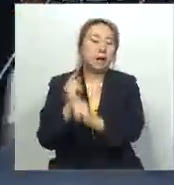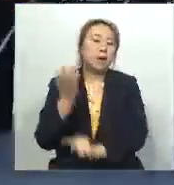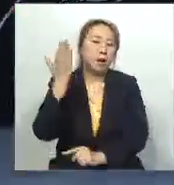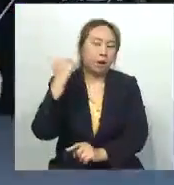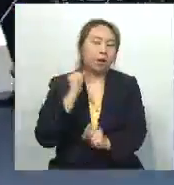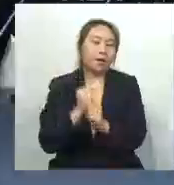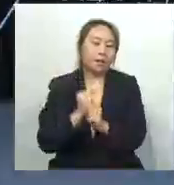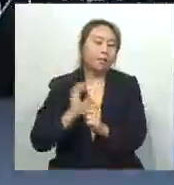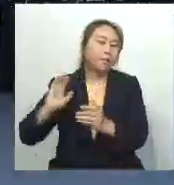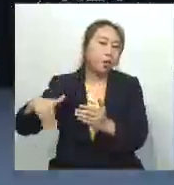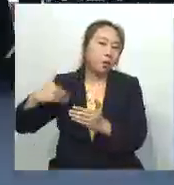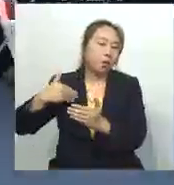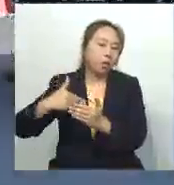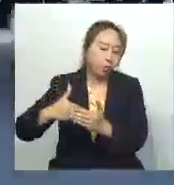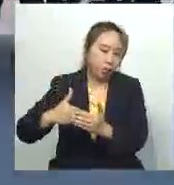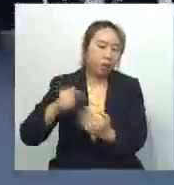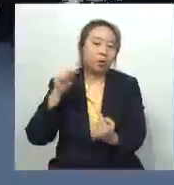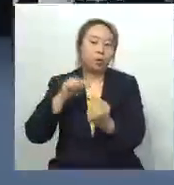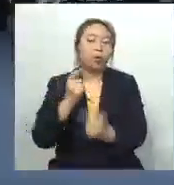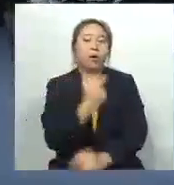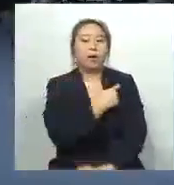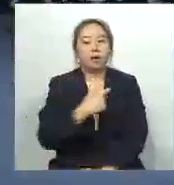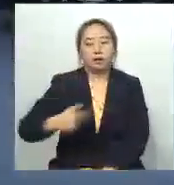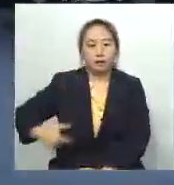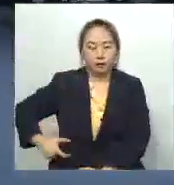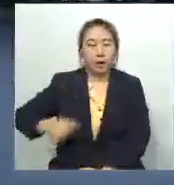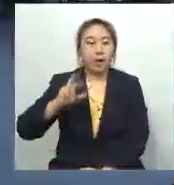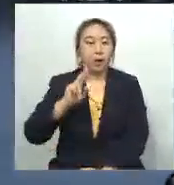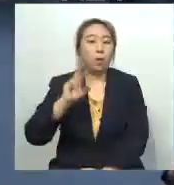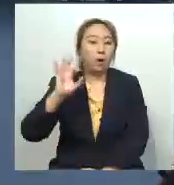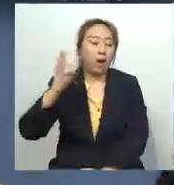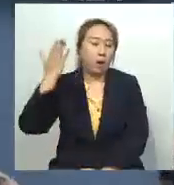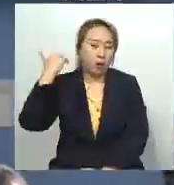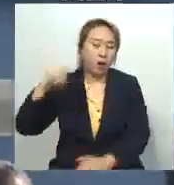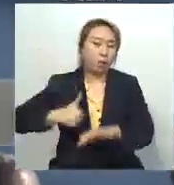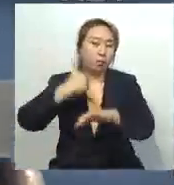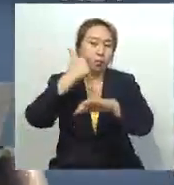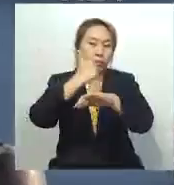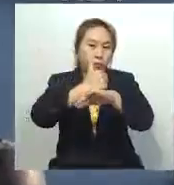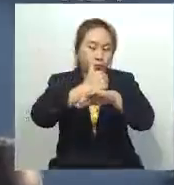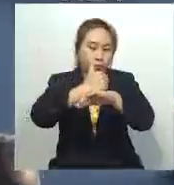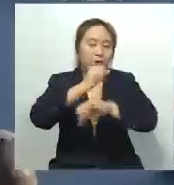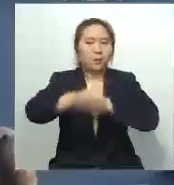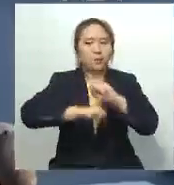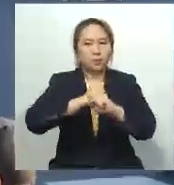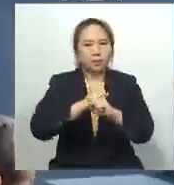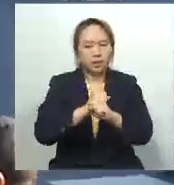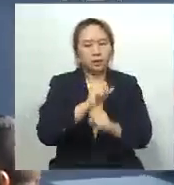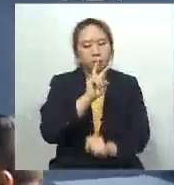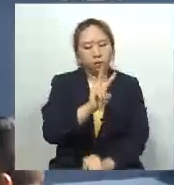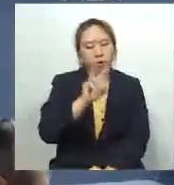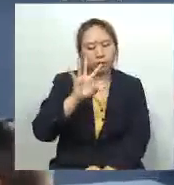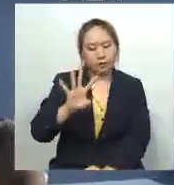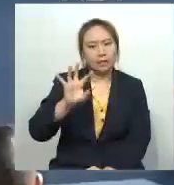าในพระราชพิธีบรมราชาภิเษกพระบาทสมเด็จพระปรมินทรมหาภูมิพลอดุลยเดชบรมนาถบพิตรเมื่อปีพุทธศักรา